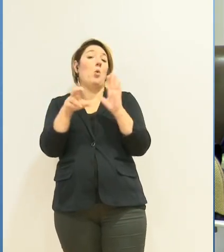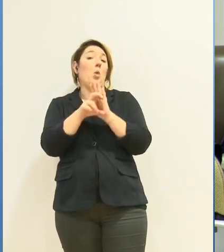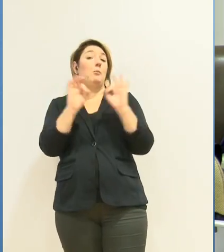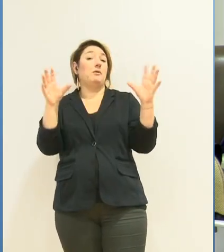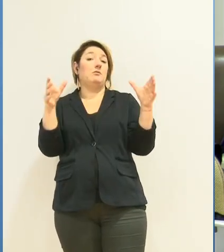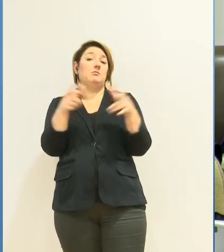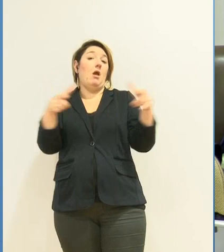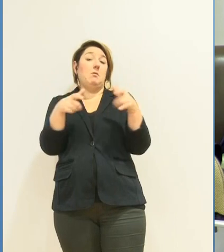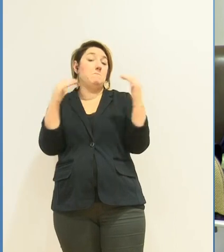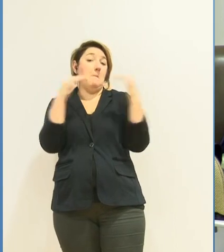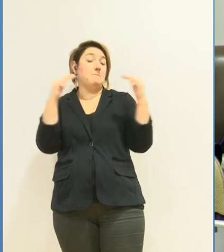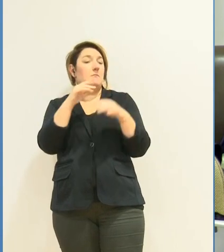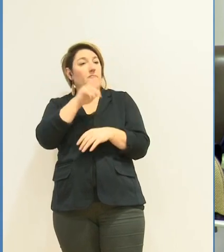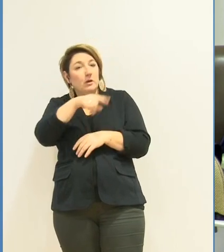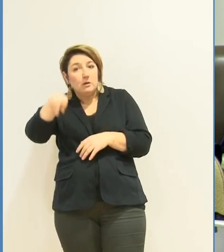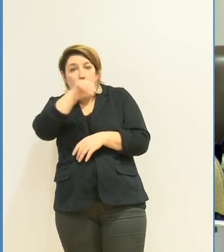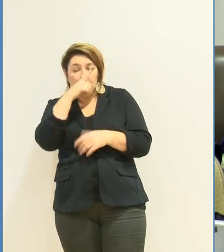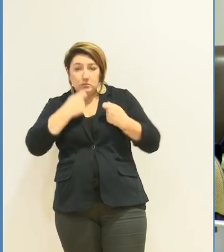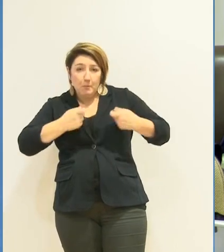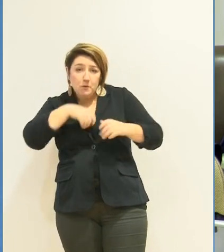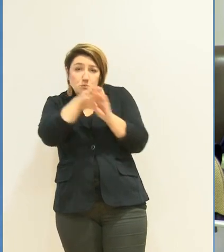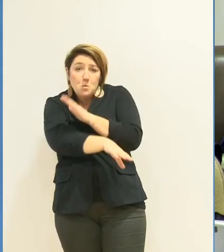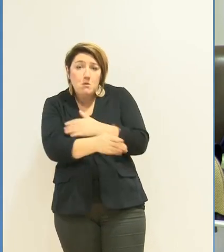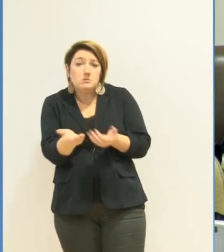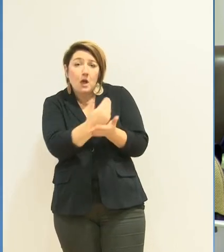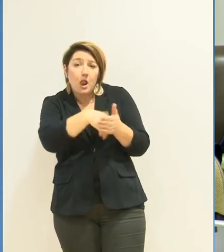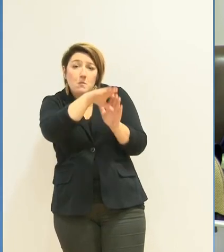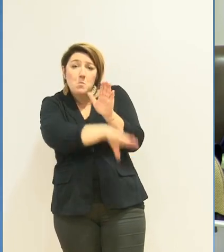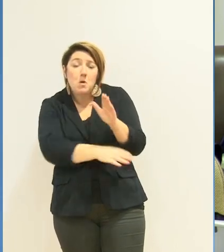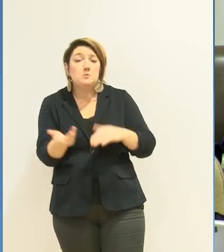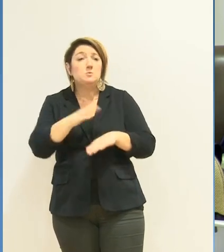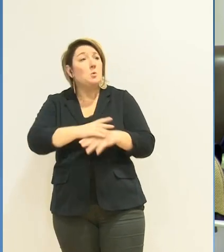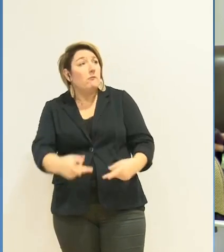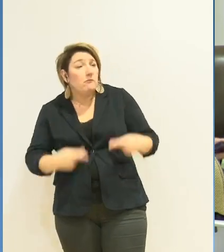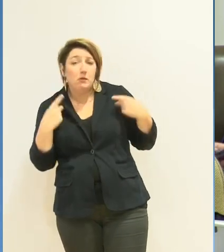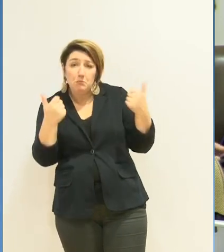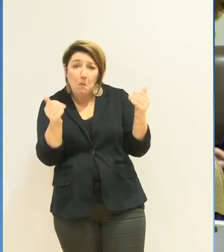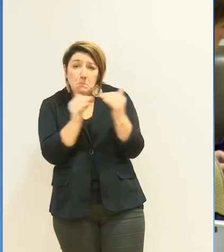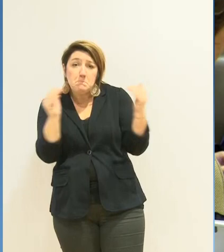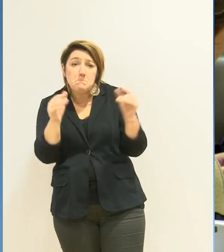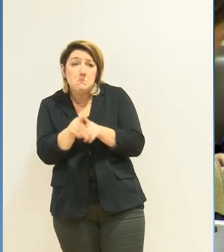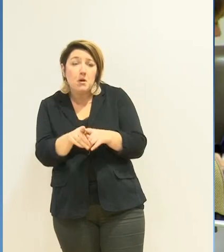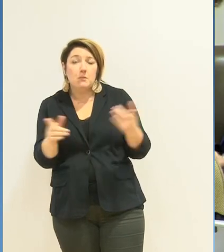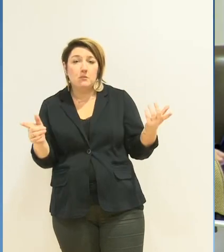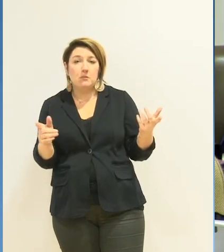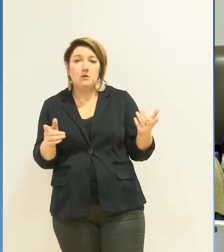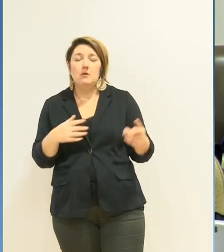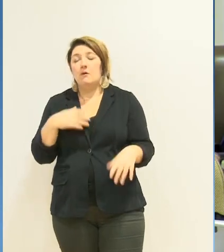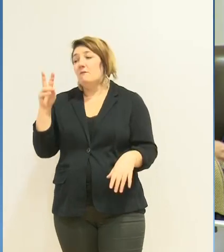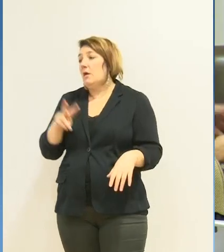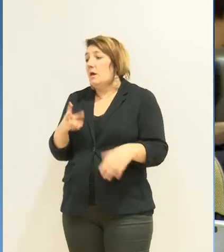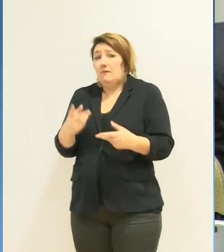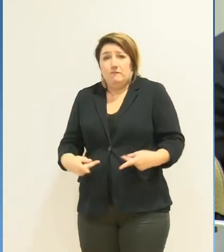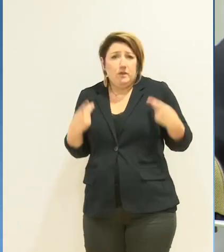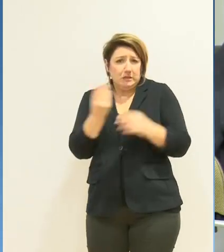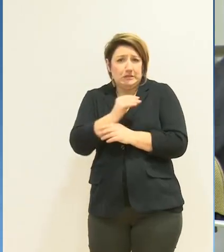entendu dire que l'on vivait mal ou que l'on vivait plus mal que chez nous ou que la ville était moins sûre que chez nous ce serait quand même difficile à faire mais la